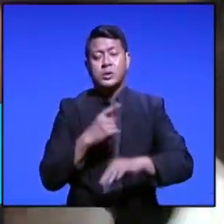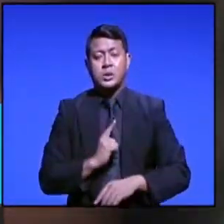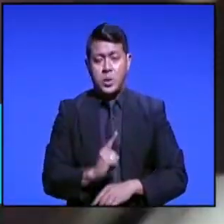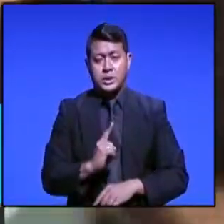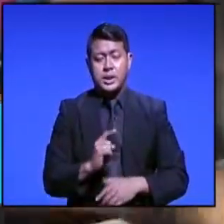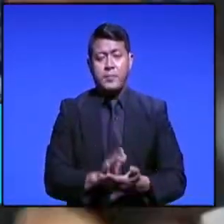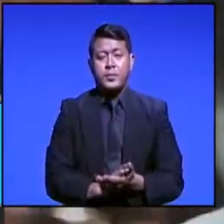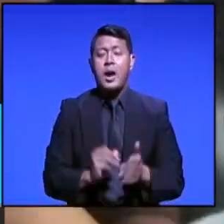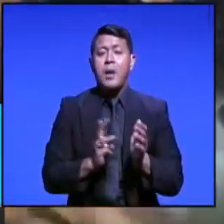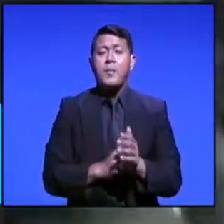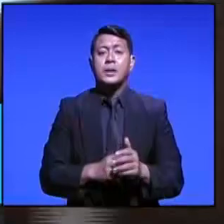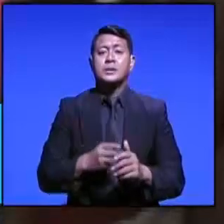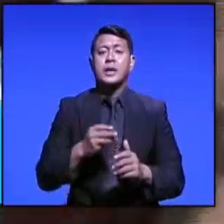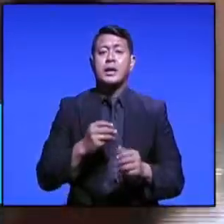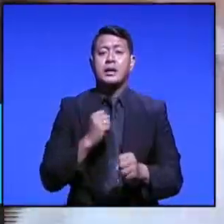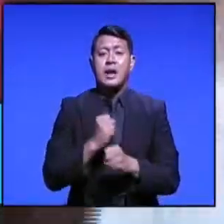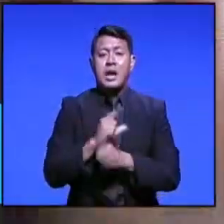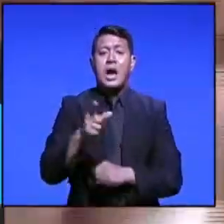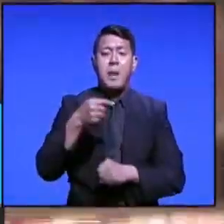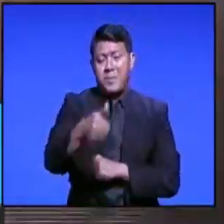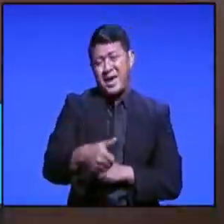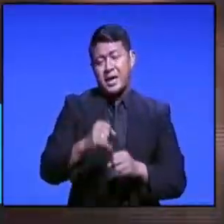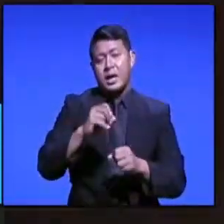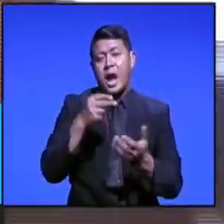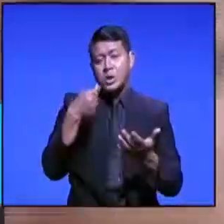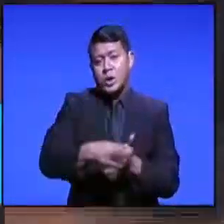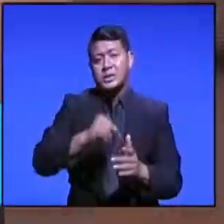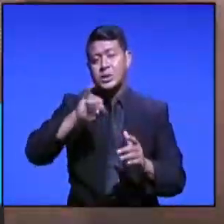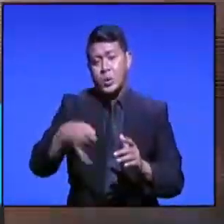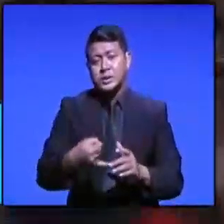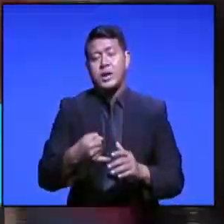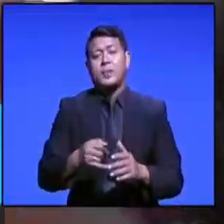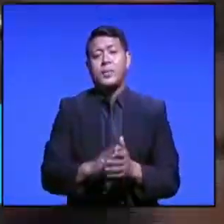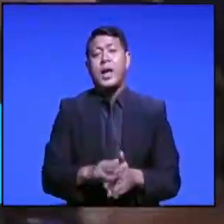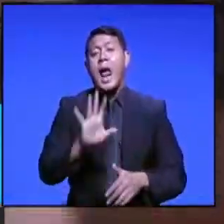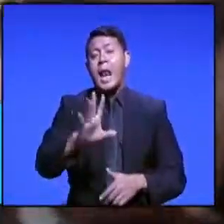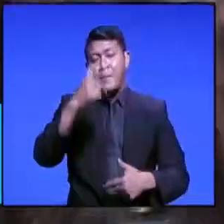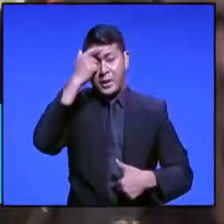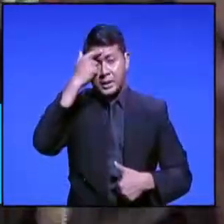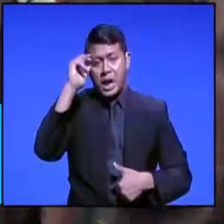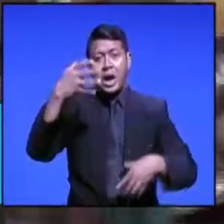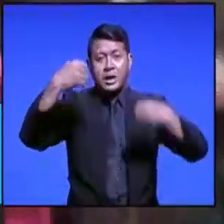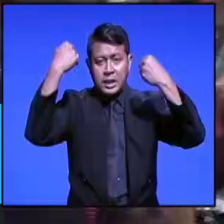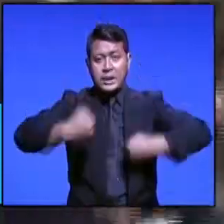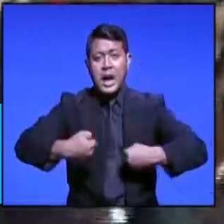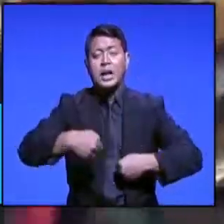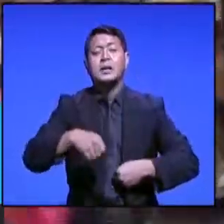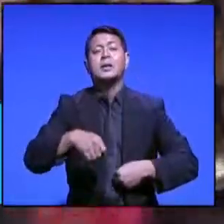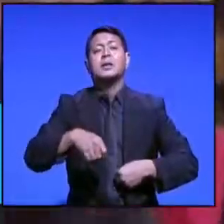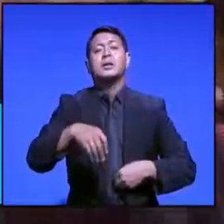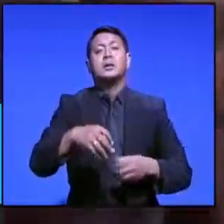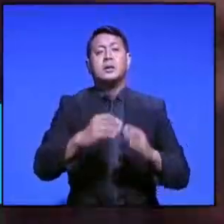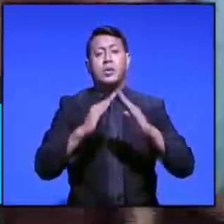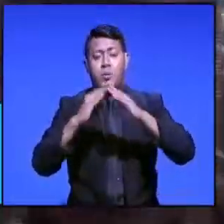Kasus gagal bayar PT Asuransi Jiwasraya mulai memasuki babak baru. 5 tersangka ditahan hingga 20 hari ke depan di sejumlah rumah